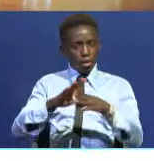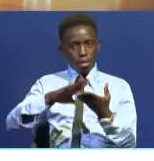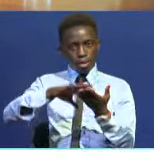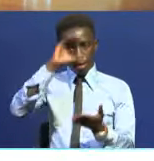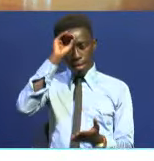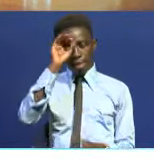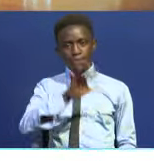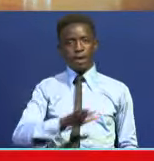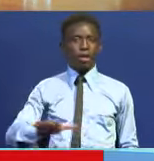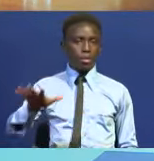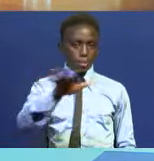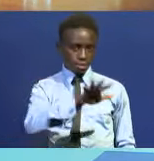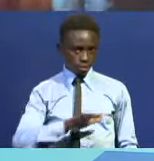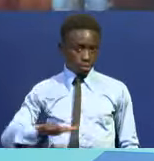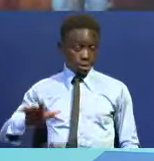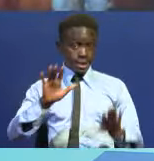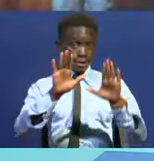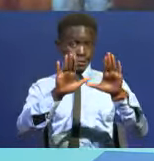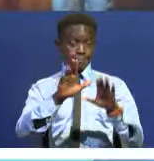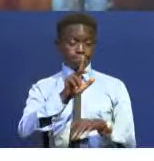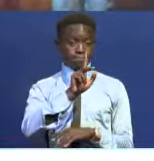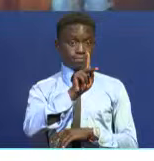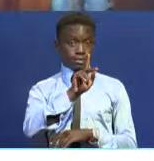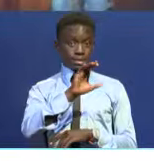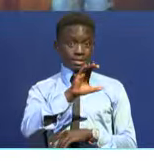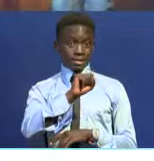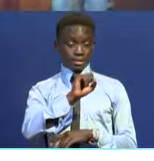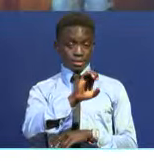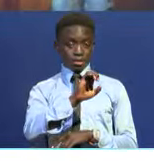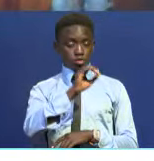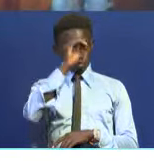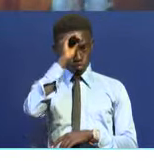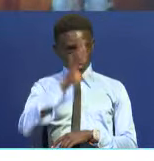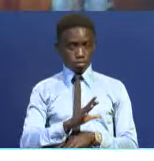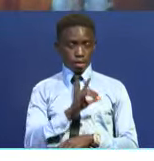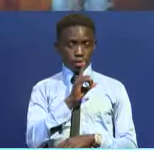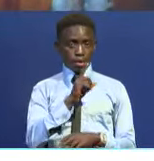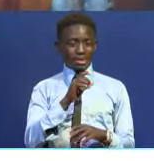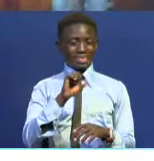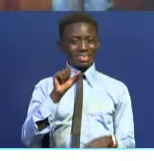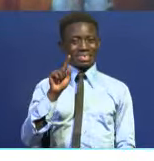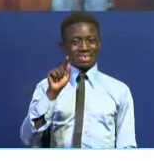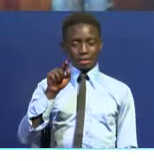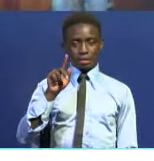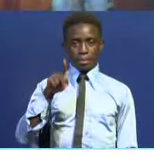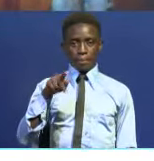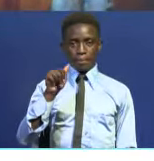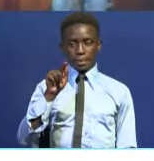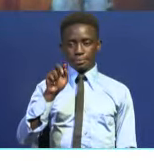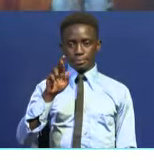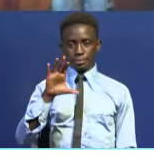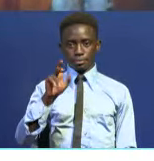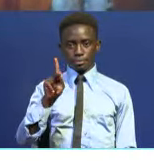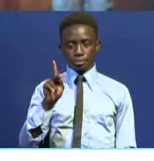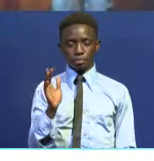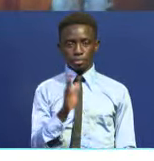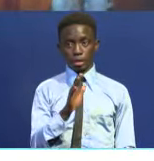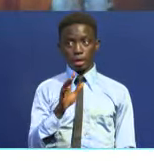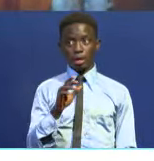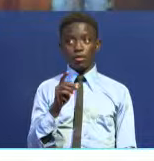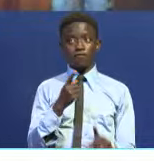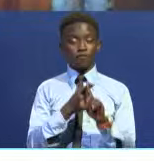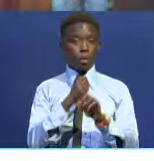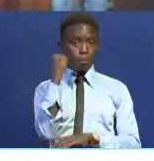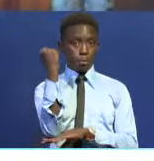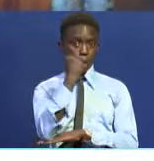Kwingineko, mtahiniwa mmoja wa KCSE katika shule ya St. Patrick Eburere Calistus Ambwe Oteu kutoka eneo la Mumias, kaunti ya